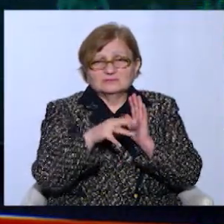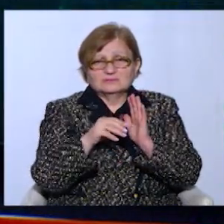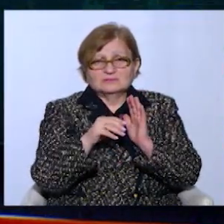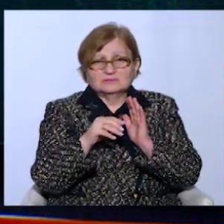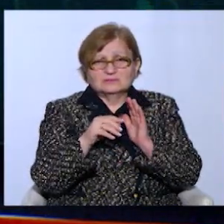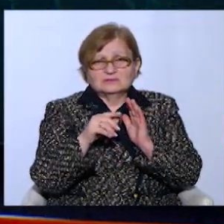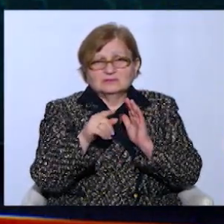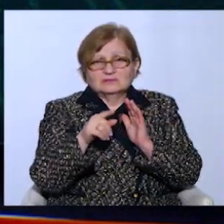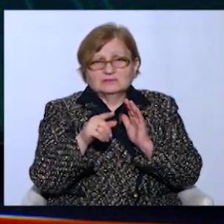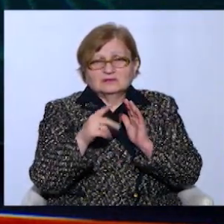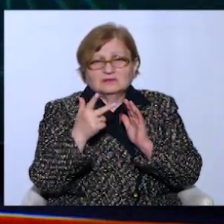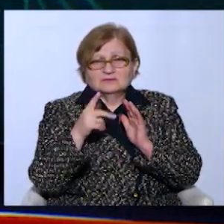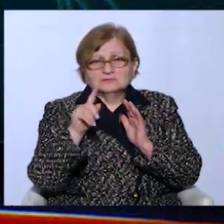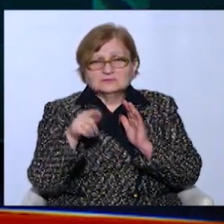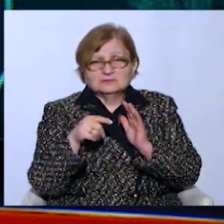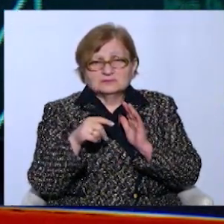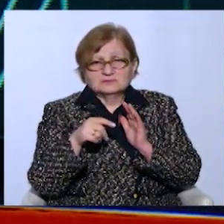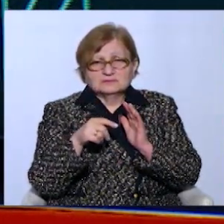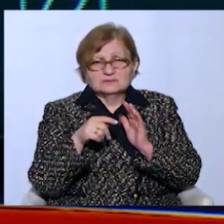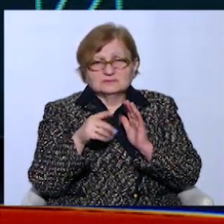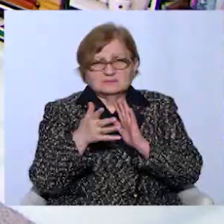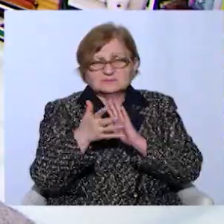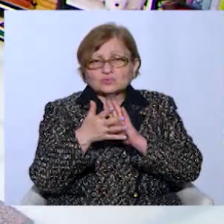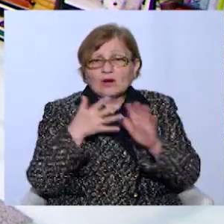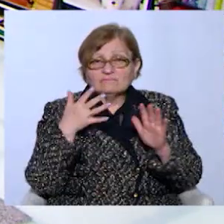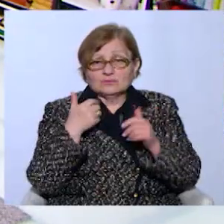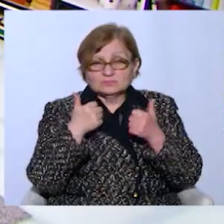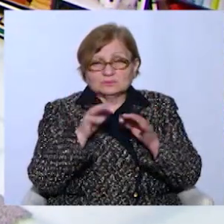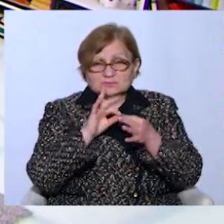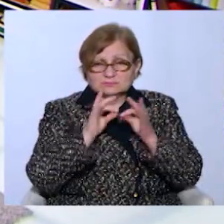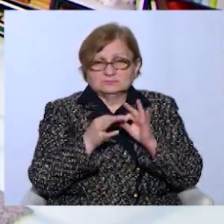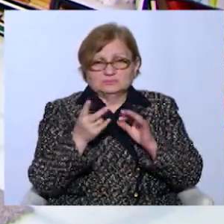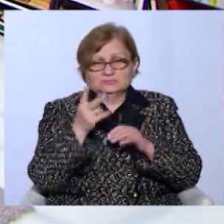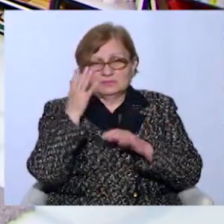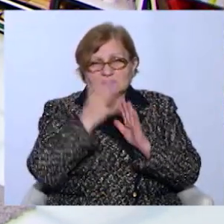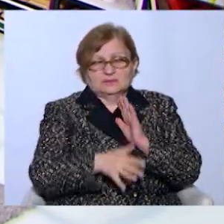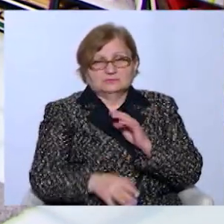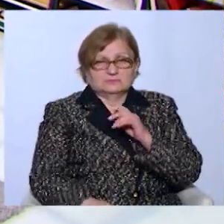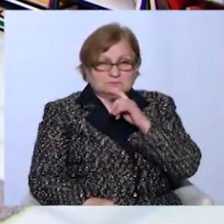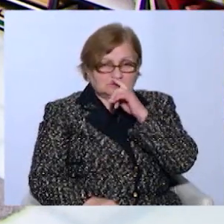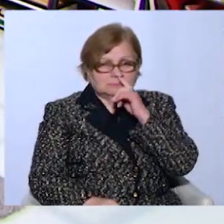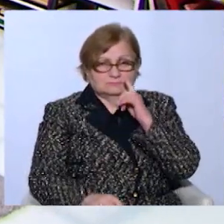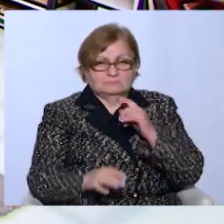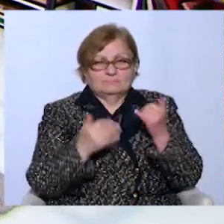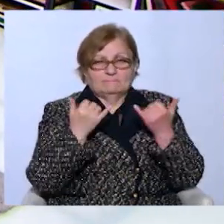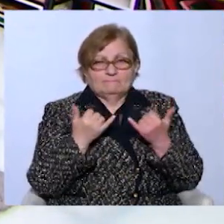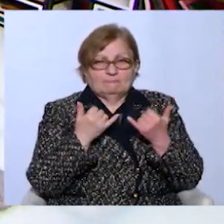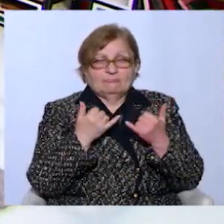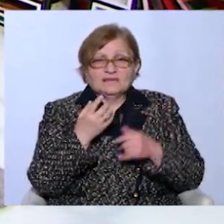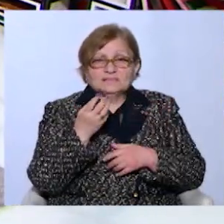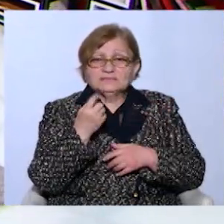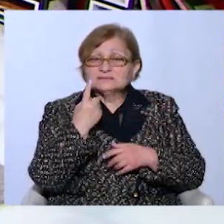და 1.3 მე 7-დი ეს რომ გასაგები იყოს 9-ზე 9 თქვენთვის ახლა ერთი